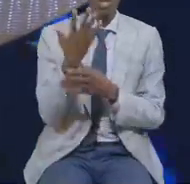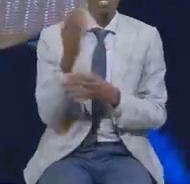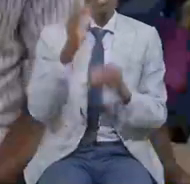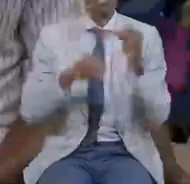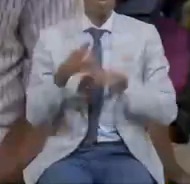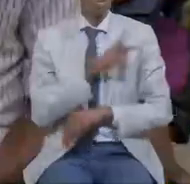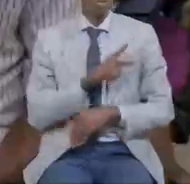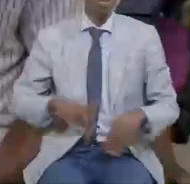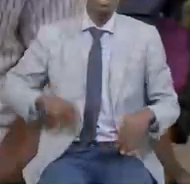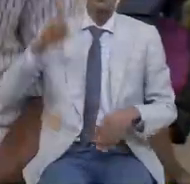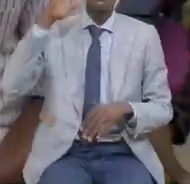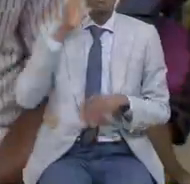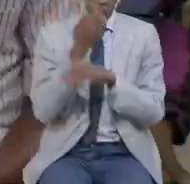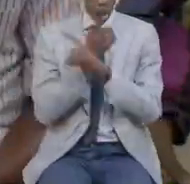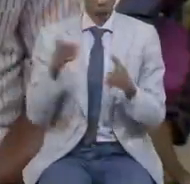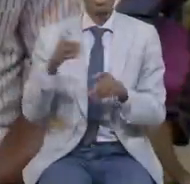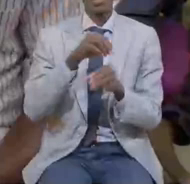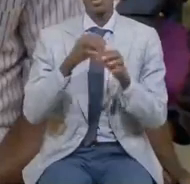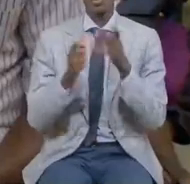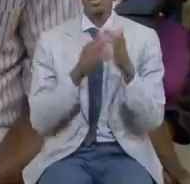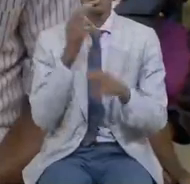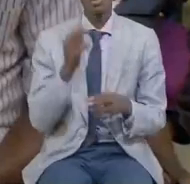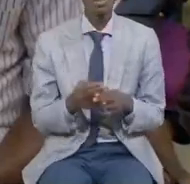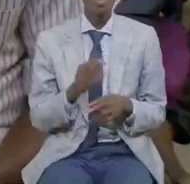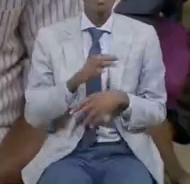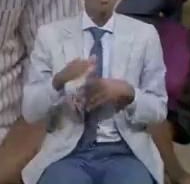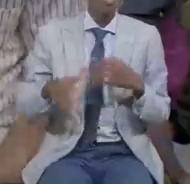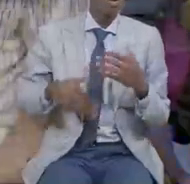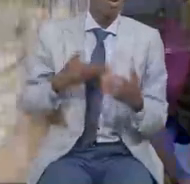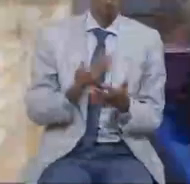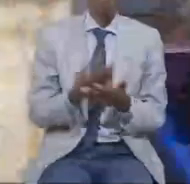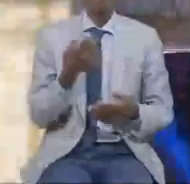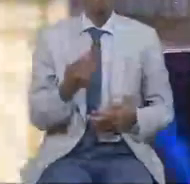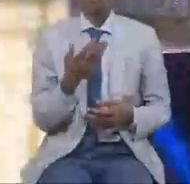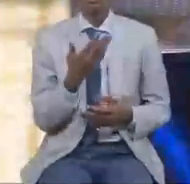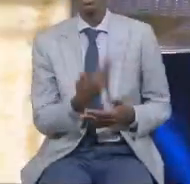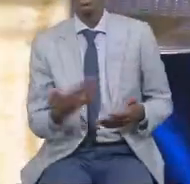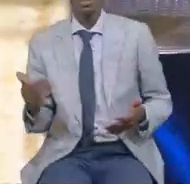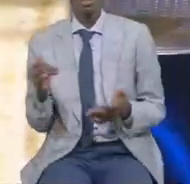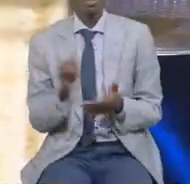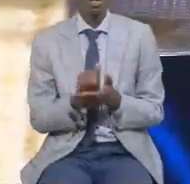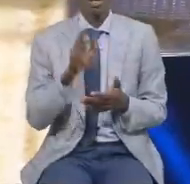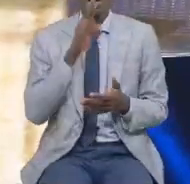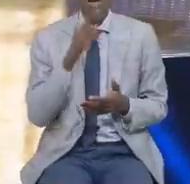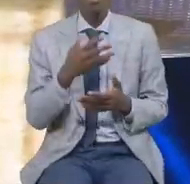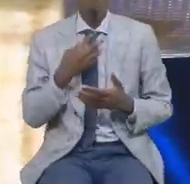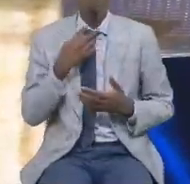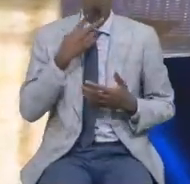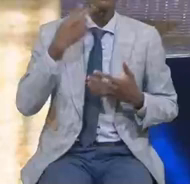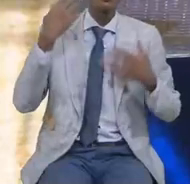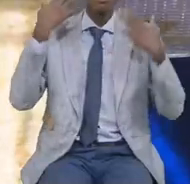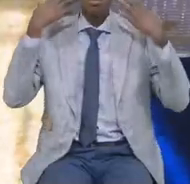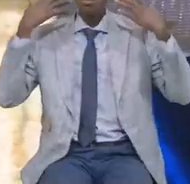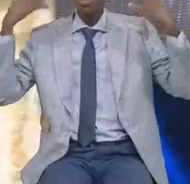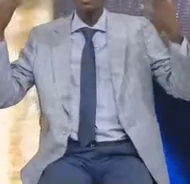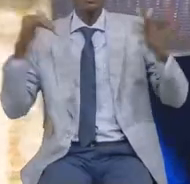délivrera toutes ces choses qui rugissent, qui mugissent. C'est la réaction